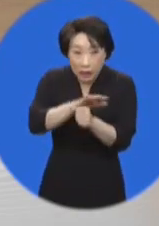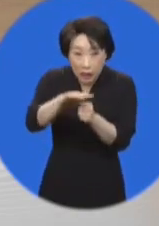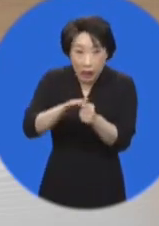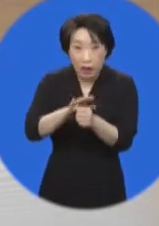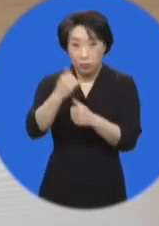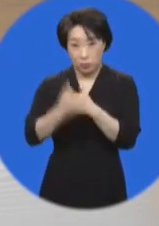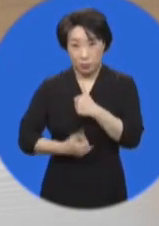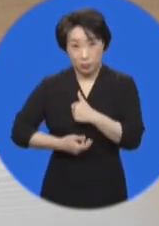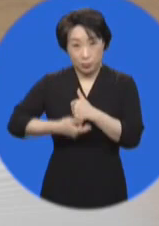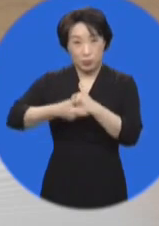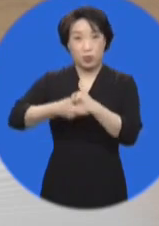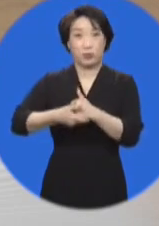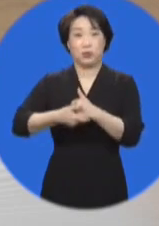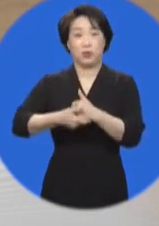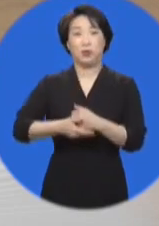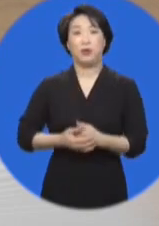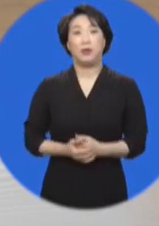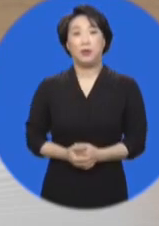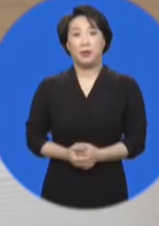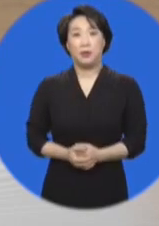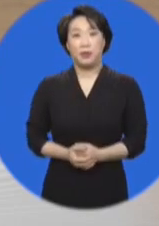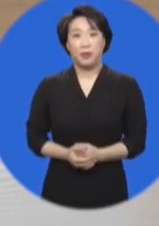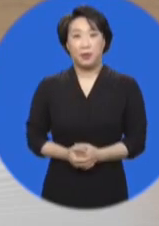사랑하고 섬겨줬는데